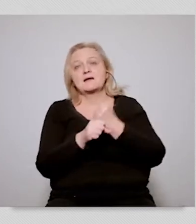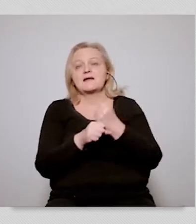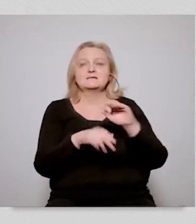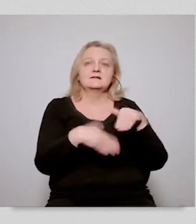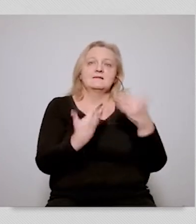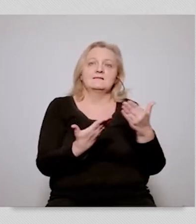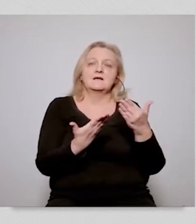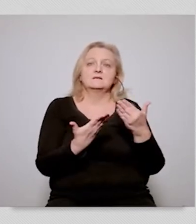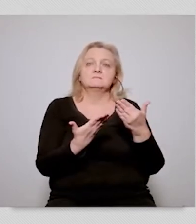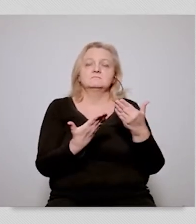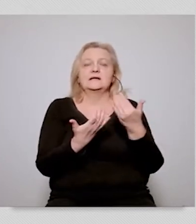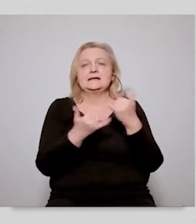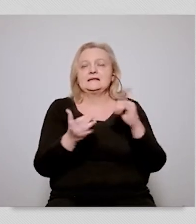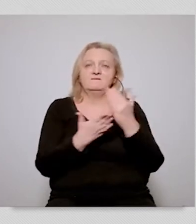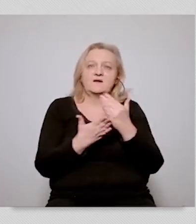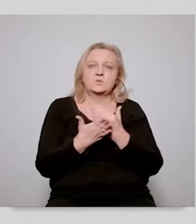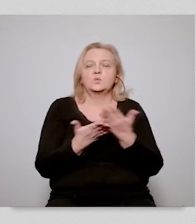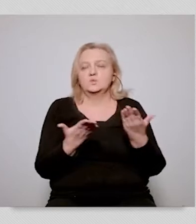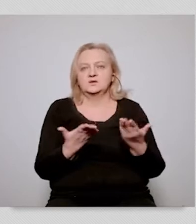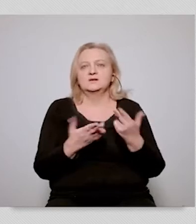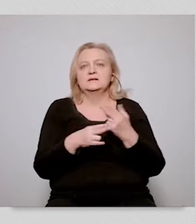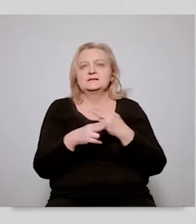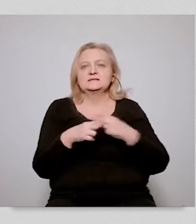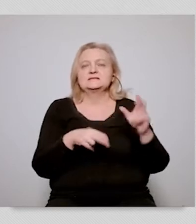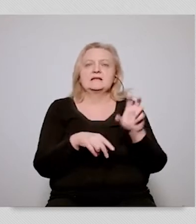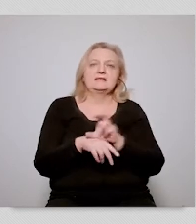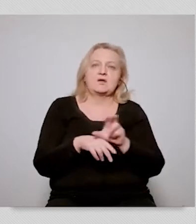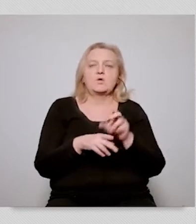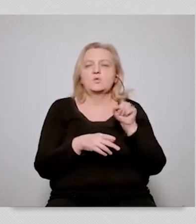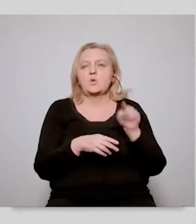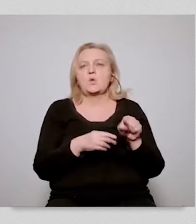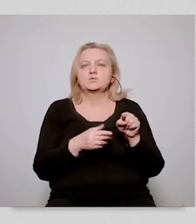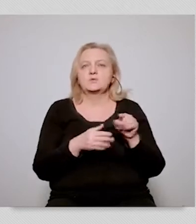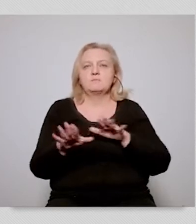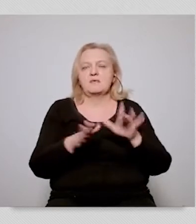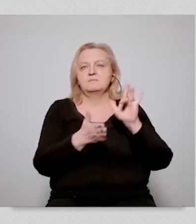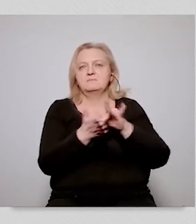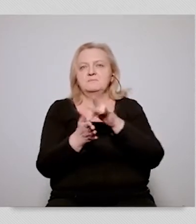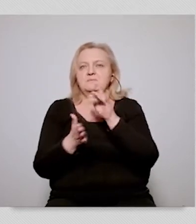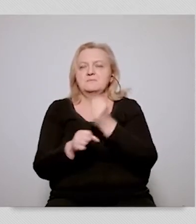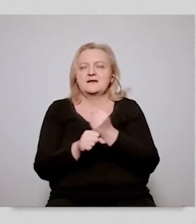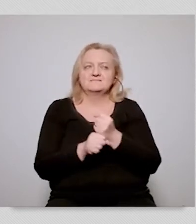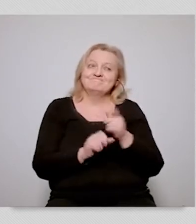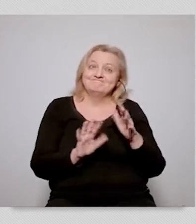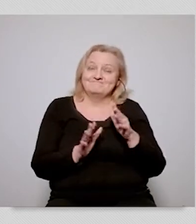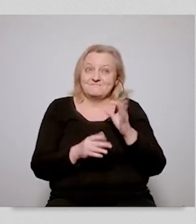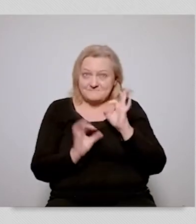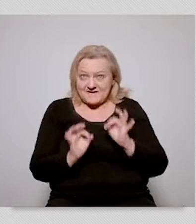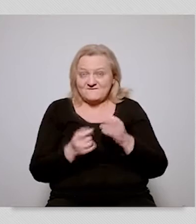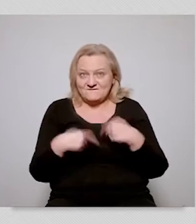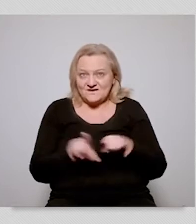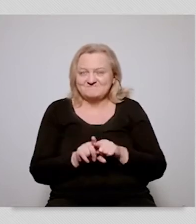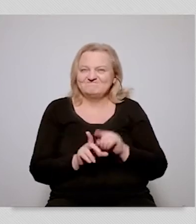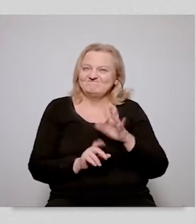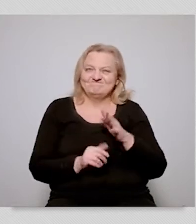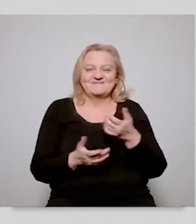w czystych, no, technologicznie miejscach. To tak nie musi być, musimy sobie zdawać sprawę.